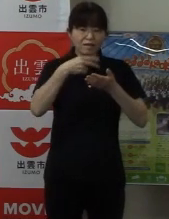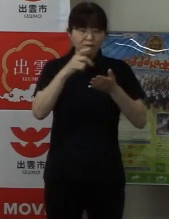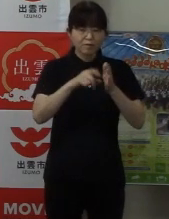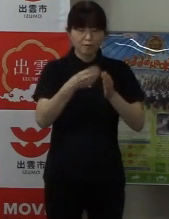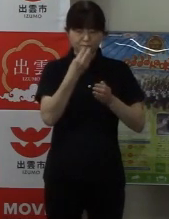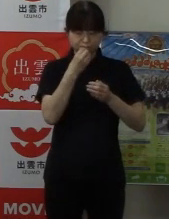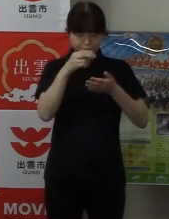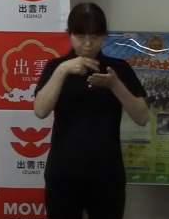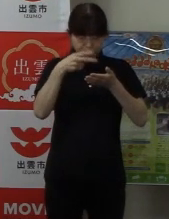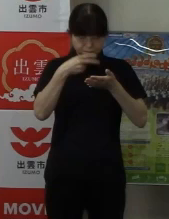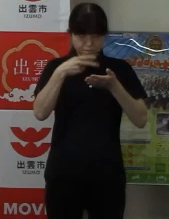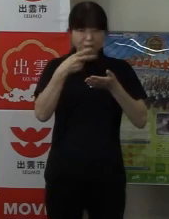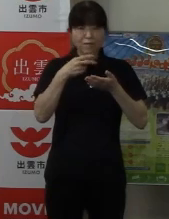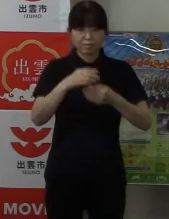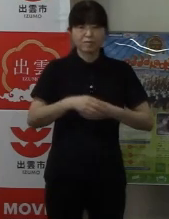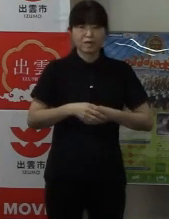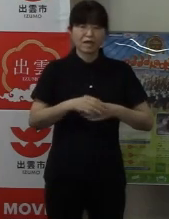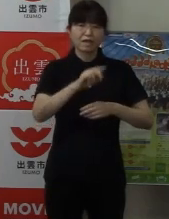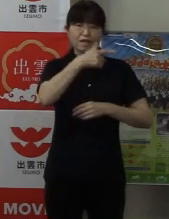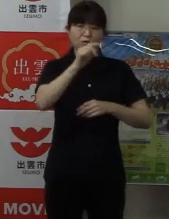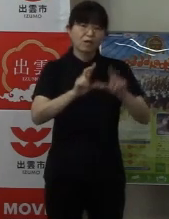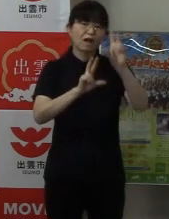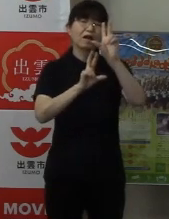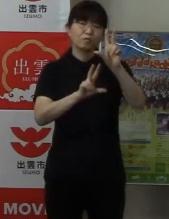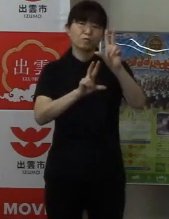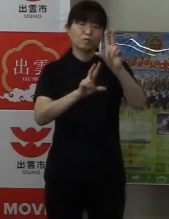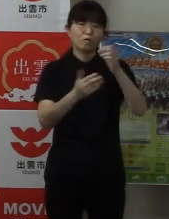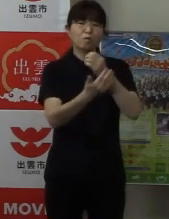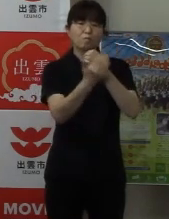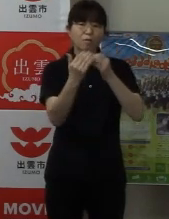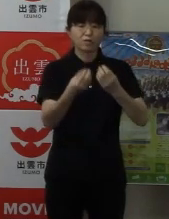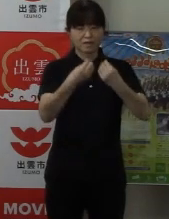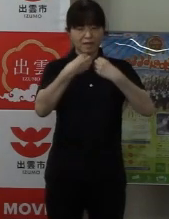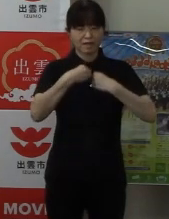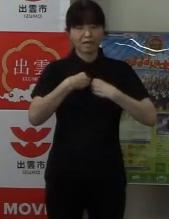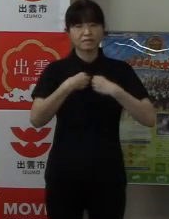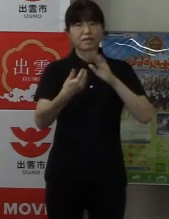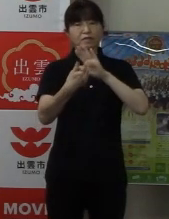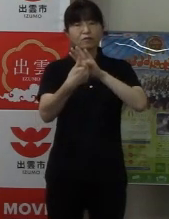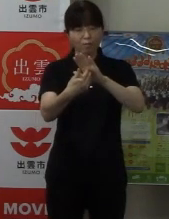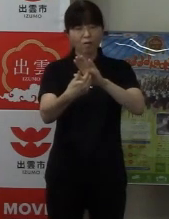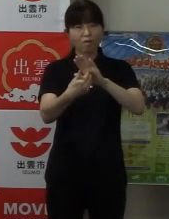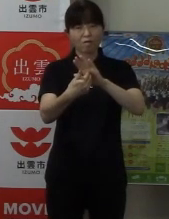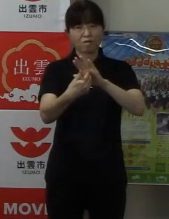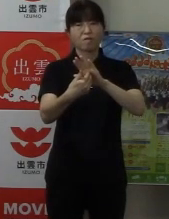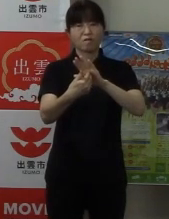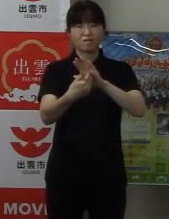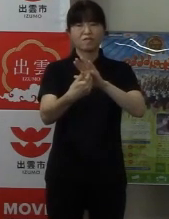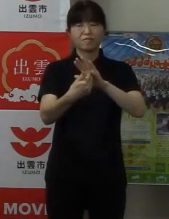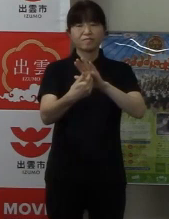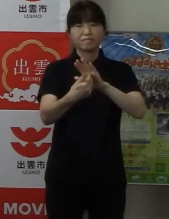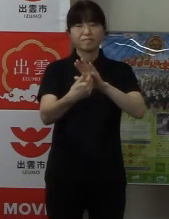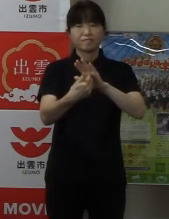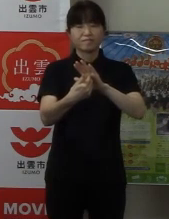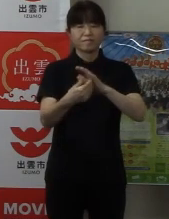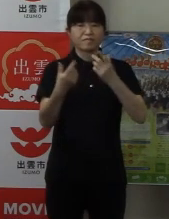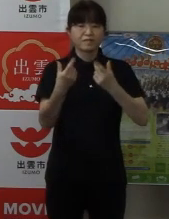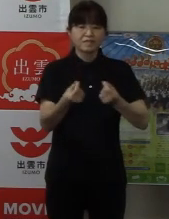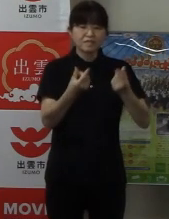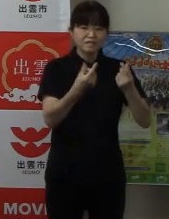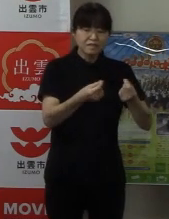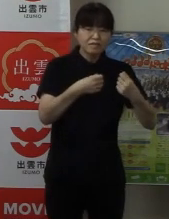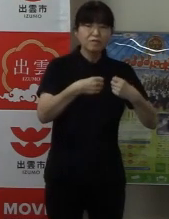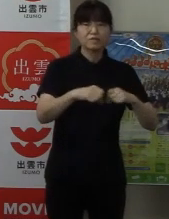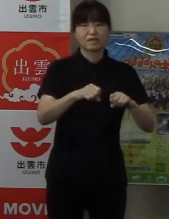ちんと、ルールを守ってですね、感染症予防対策の講じながら